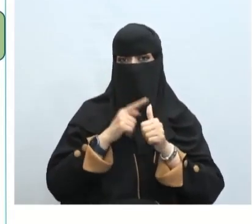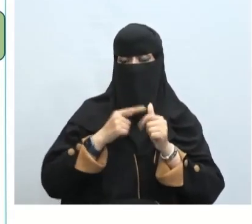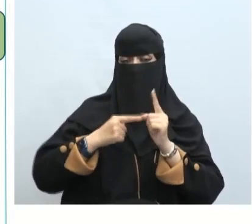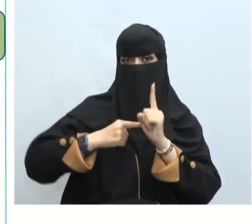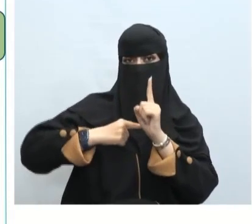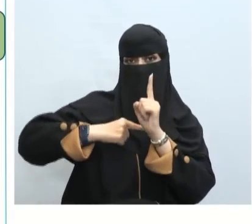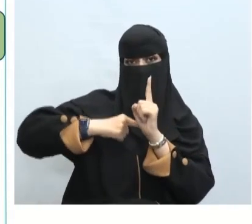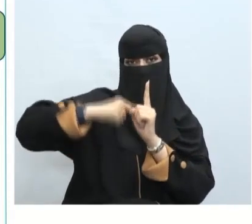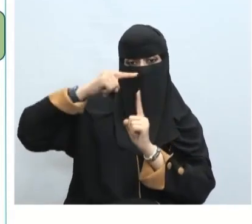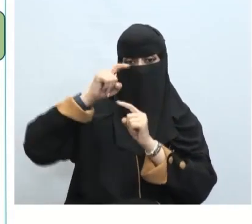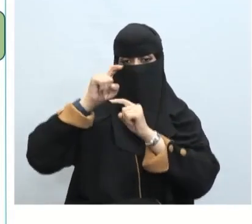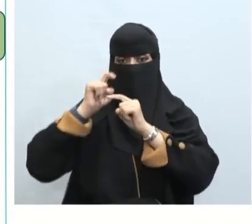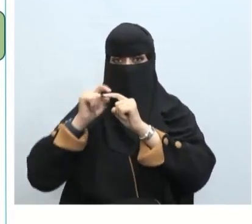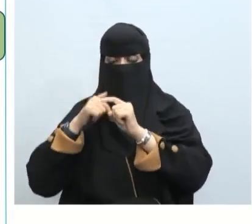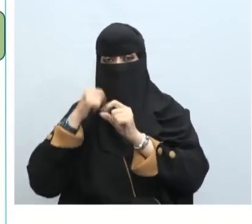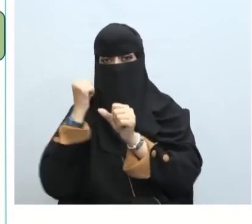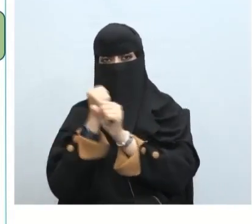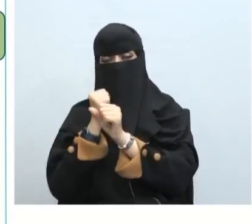اثار التضخم